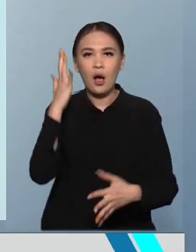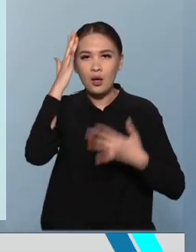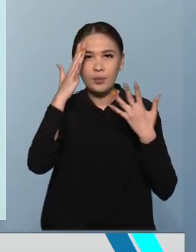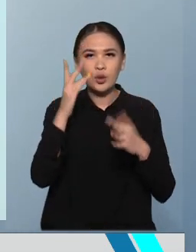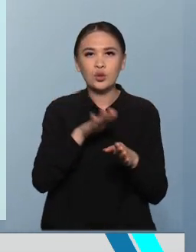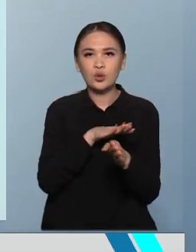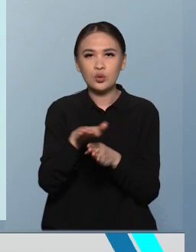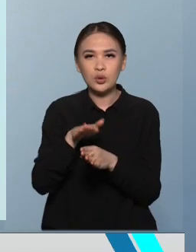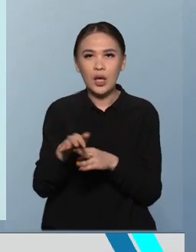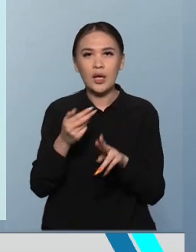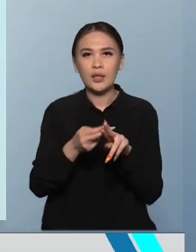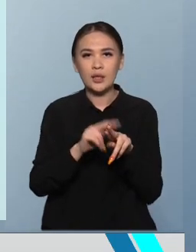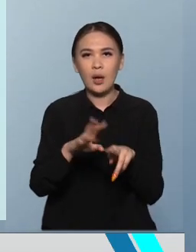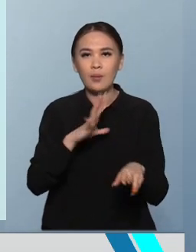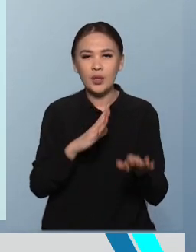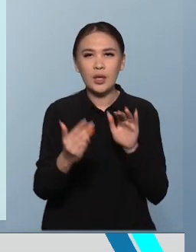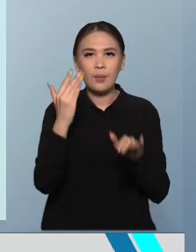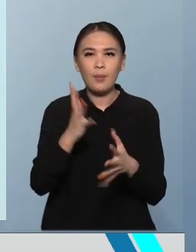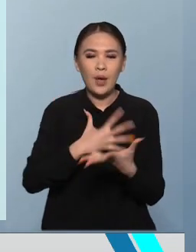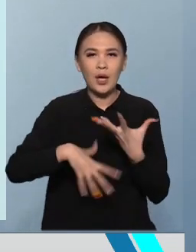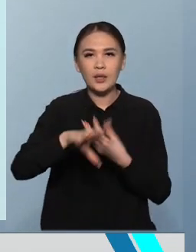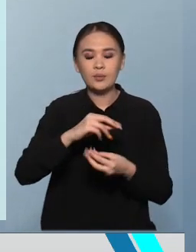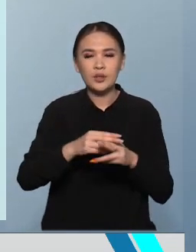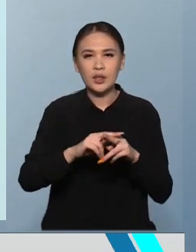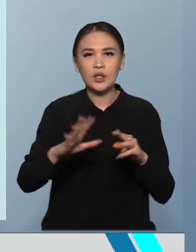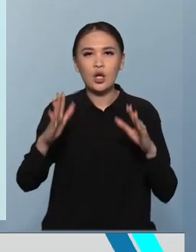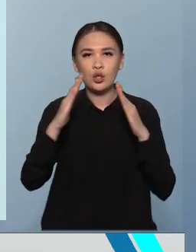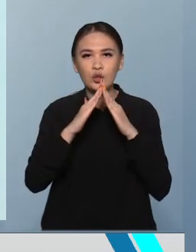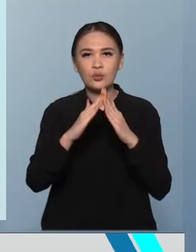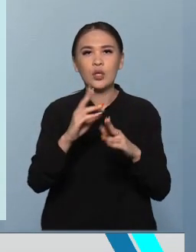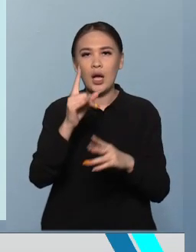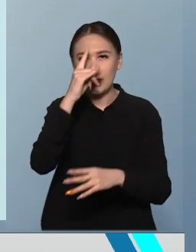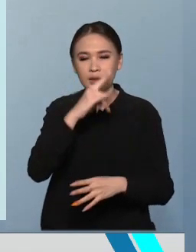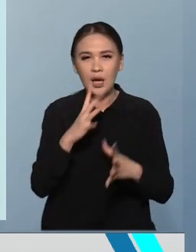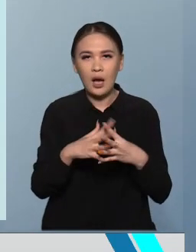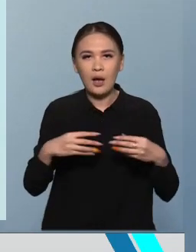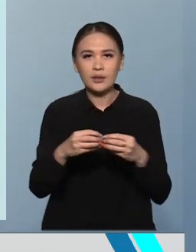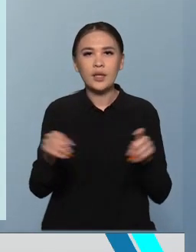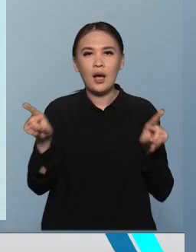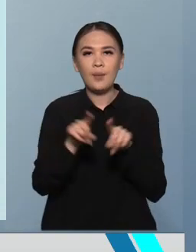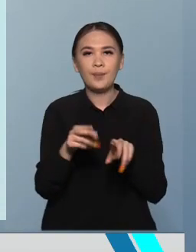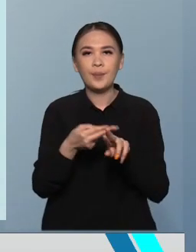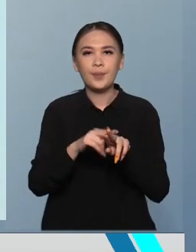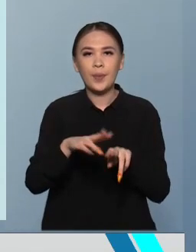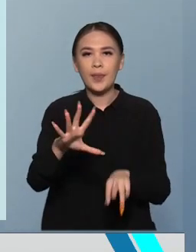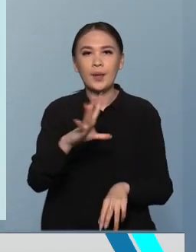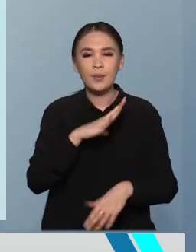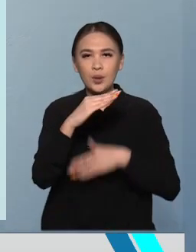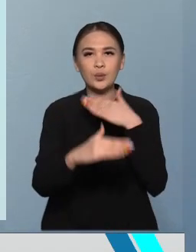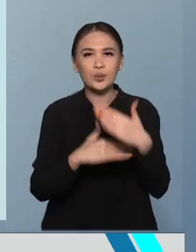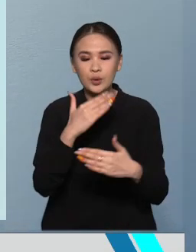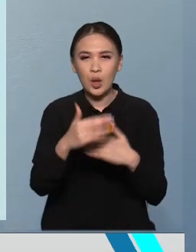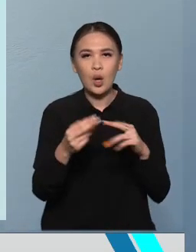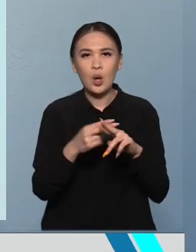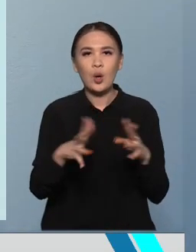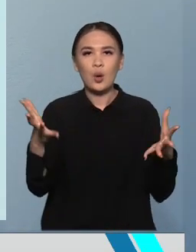да ортақ. Түптеп келгенде, бәріміз үлкен қара шаңырақтың, бір тұтас қазақ ұлтының перзенттеріміз. Еліміздің өсіп-өркендеуі